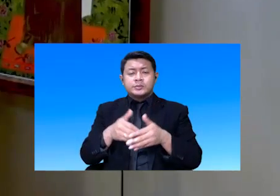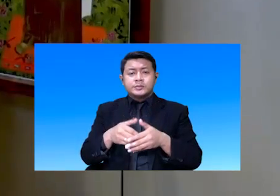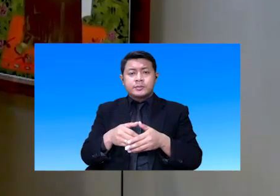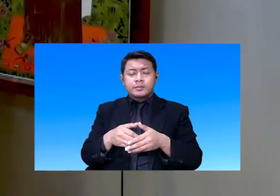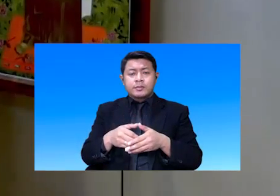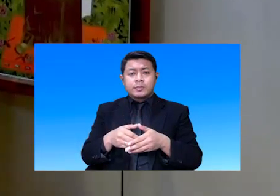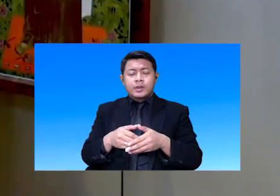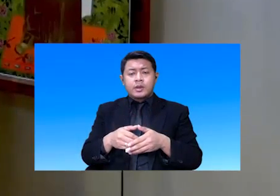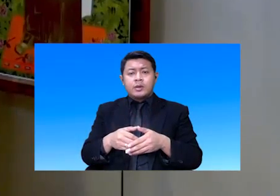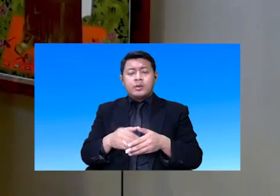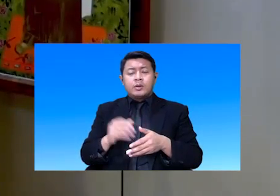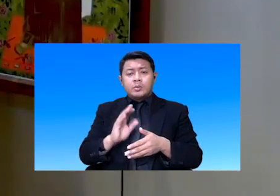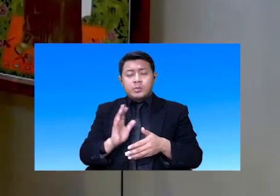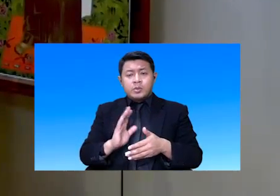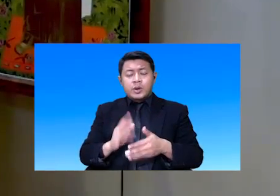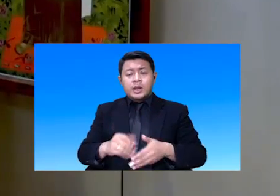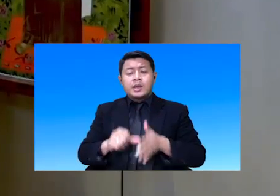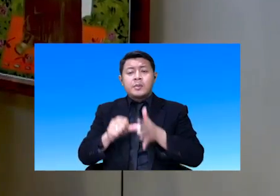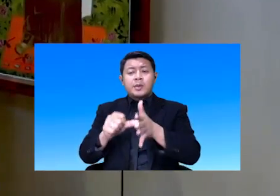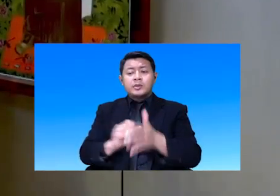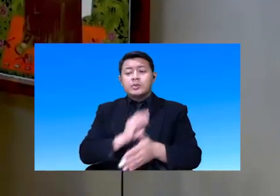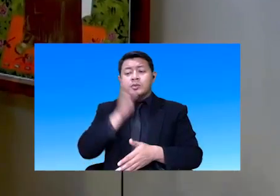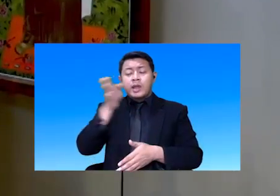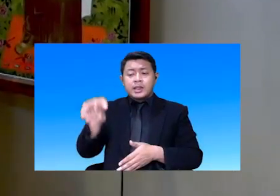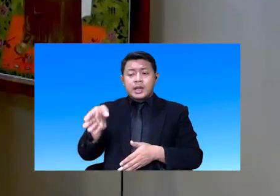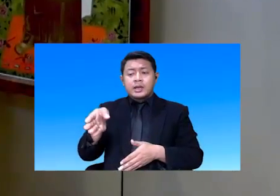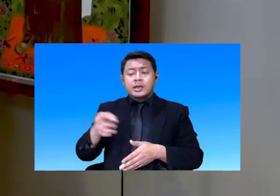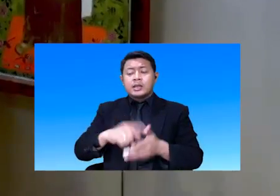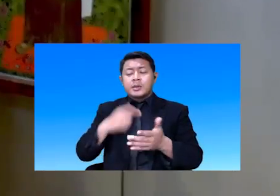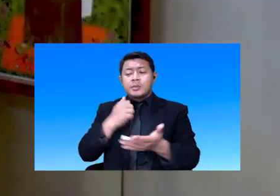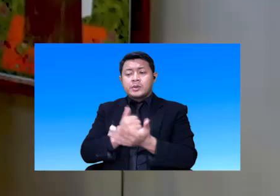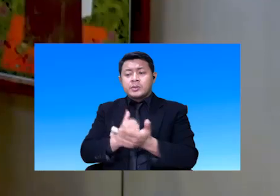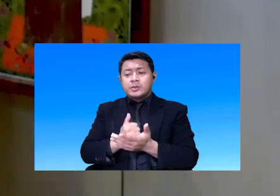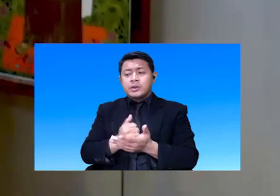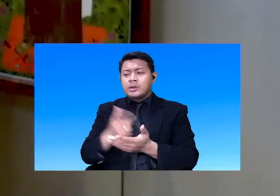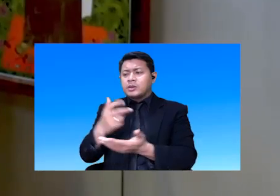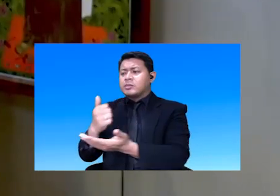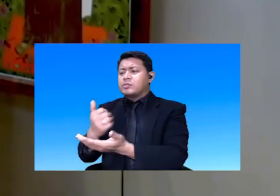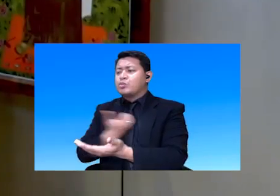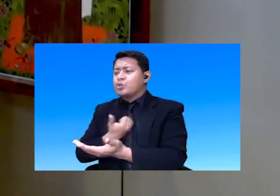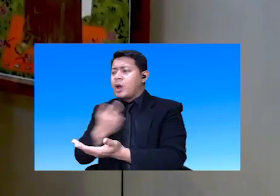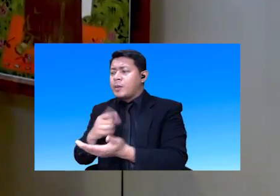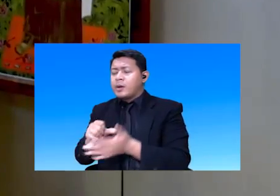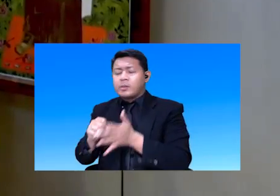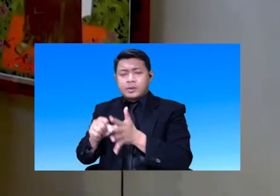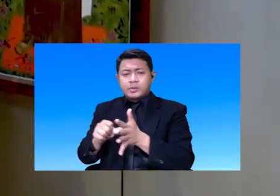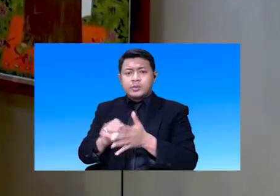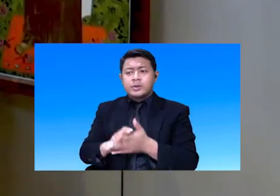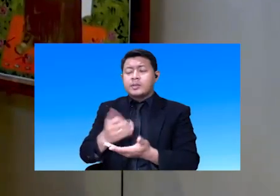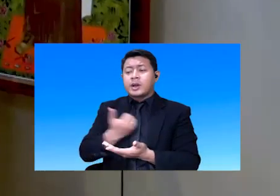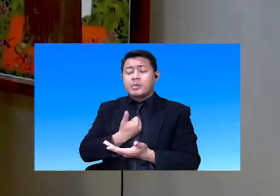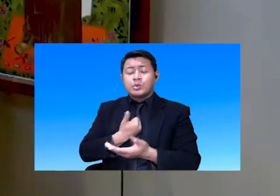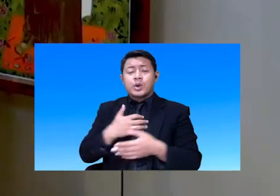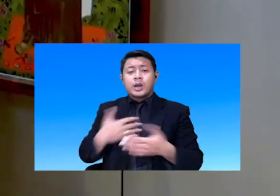mereka yang membutuhkan, terutama panti-panti itu. Bukan hanya sekedar membantu, mengunjungi, tetapi sungguh-sungguh apa yang